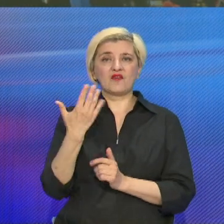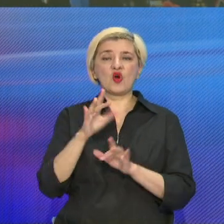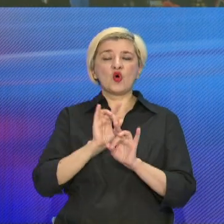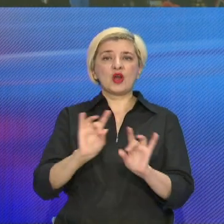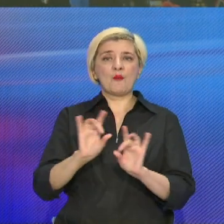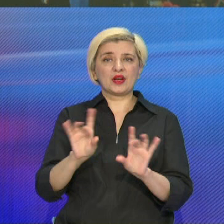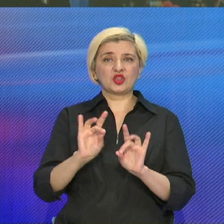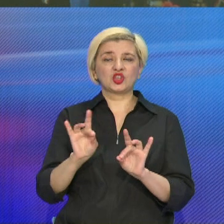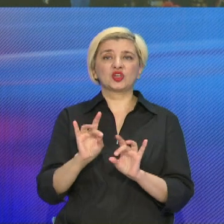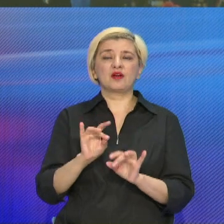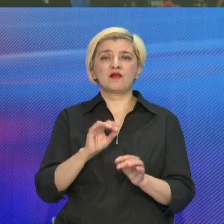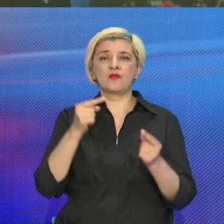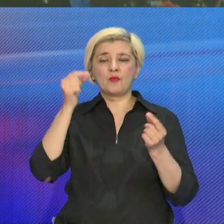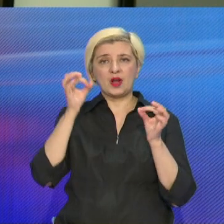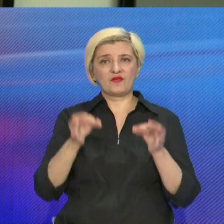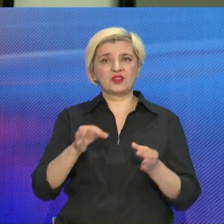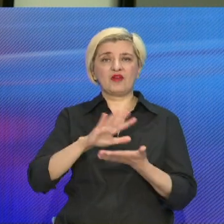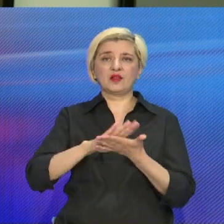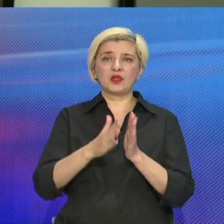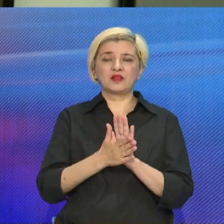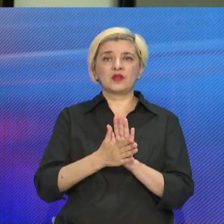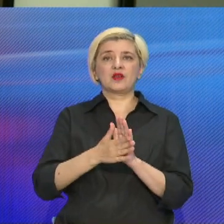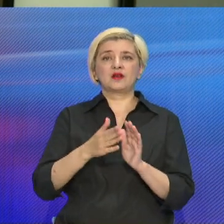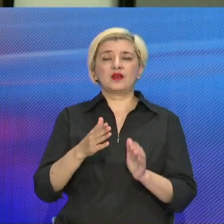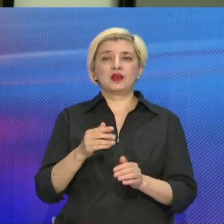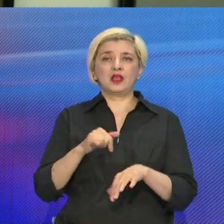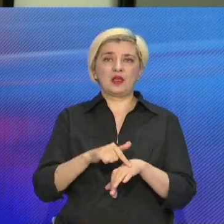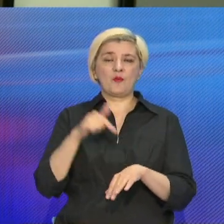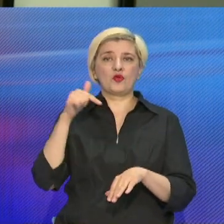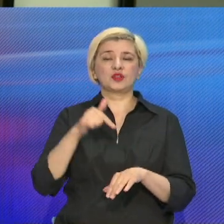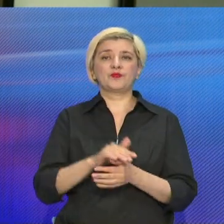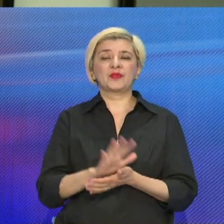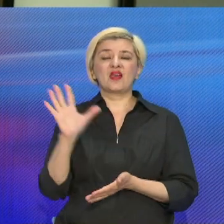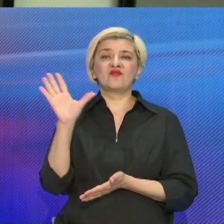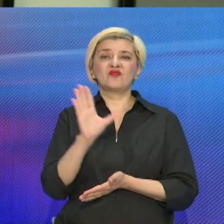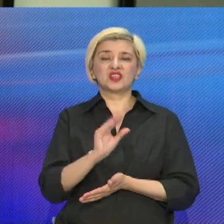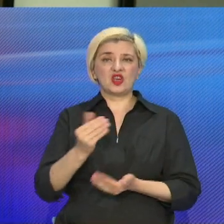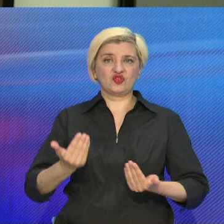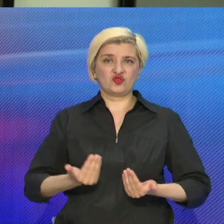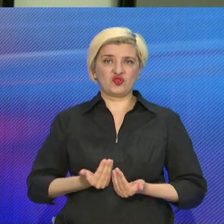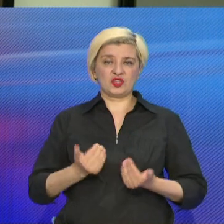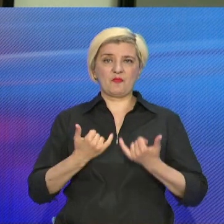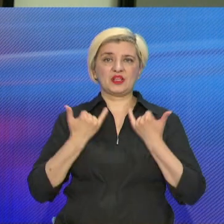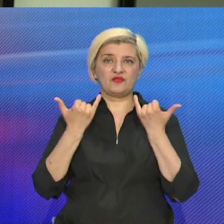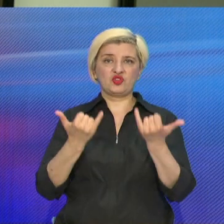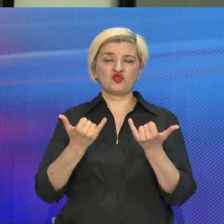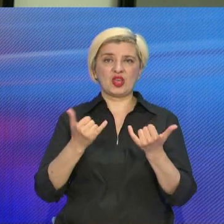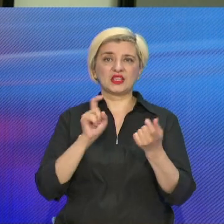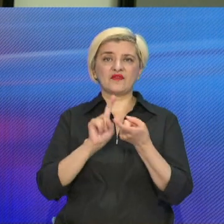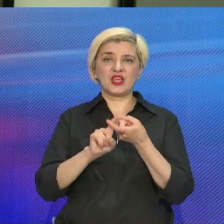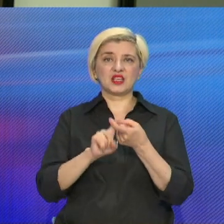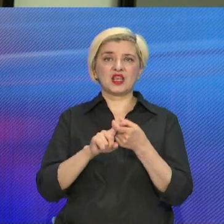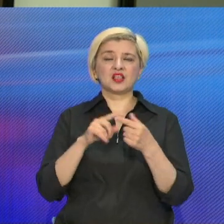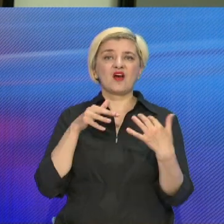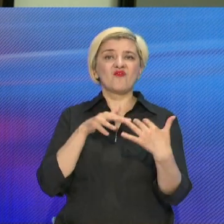правдивых моментов и неподробных эмоций. Вся жизнь посвящена у меня связана с фронтовиками. Отец воевал.